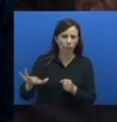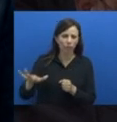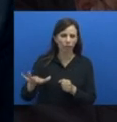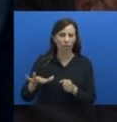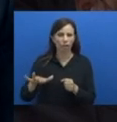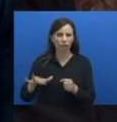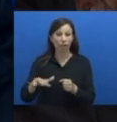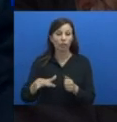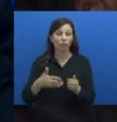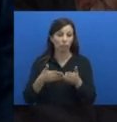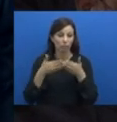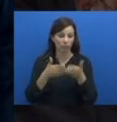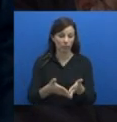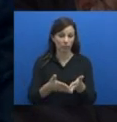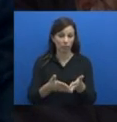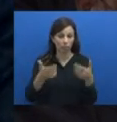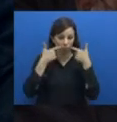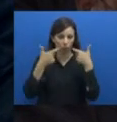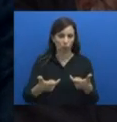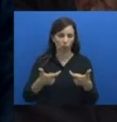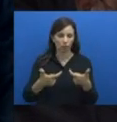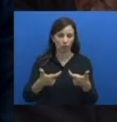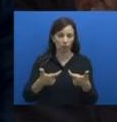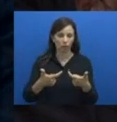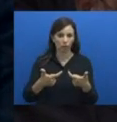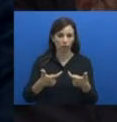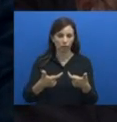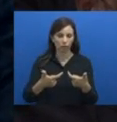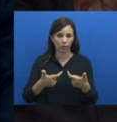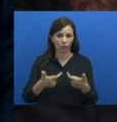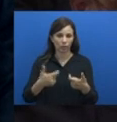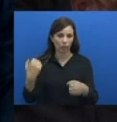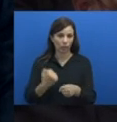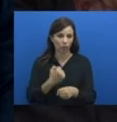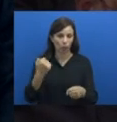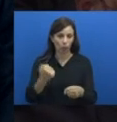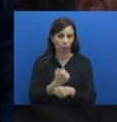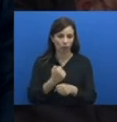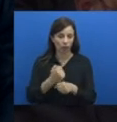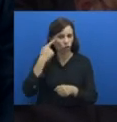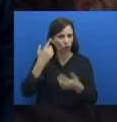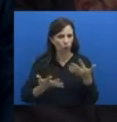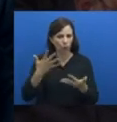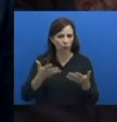لهذا المطلب اللي هو عقد تغييرات في المسيرة